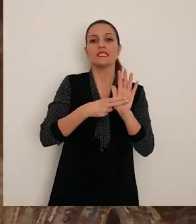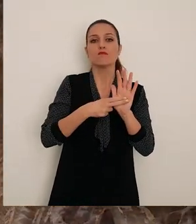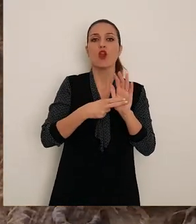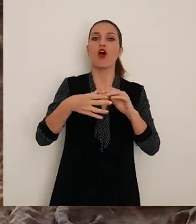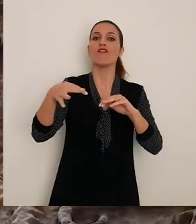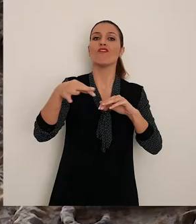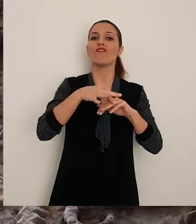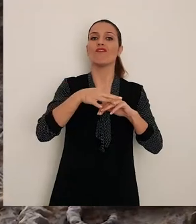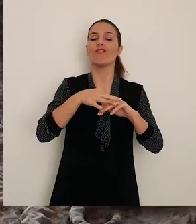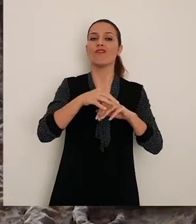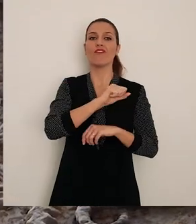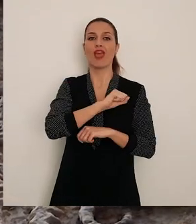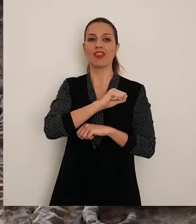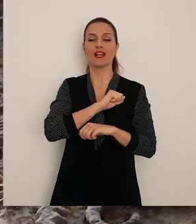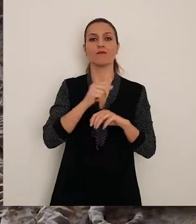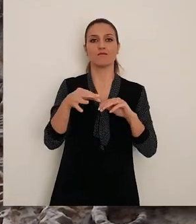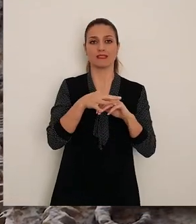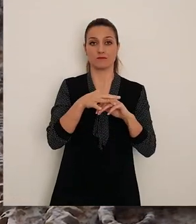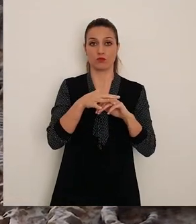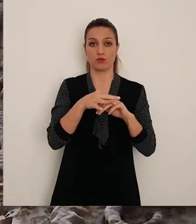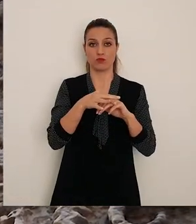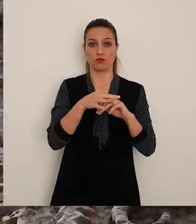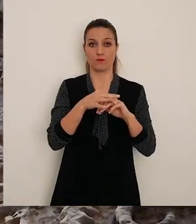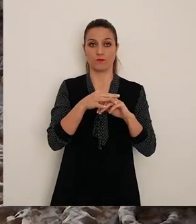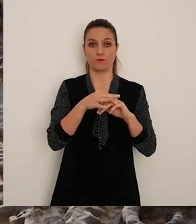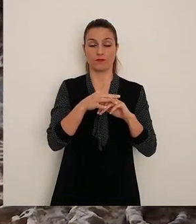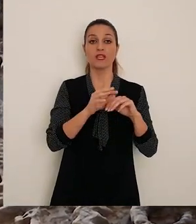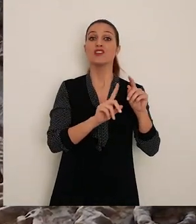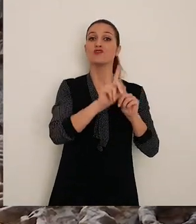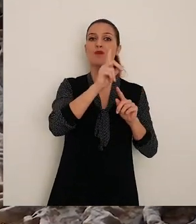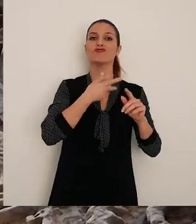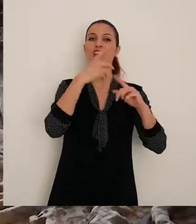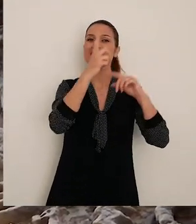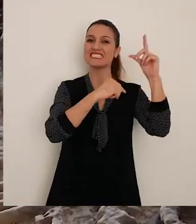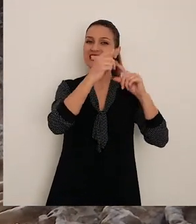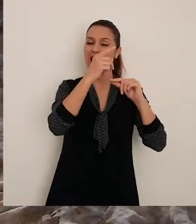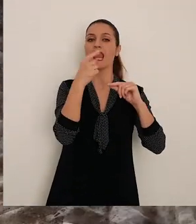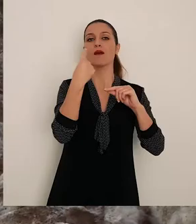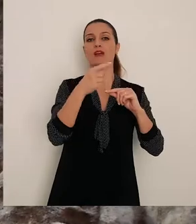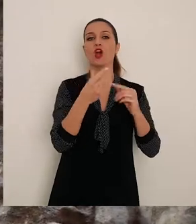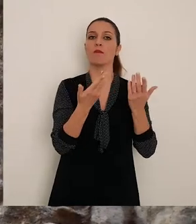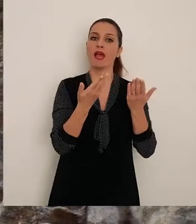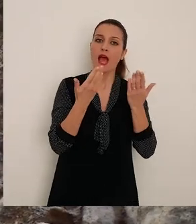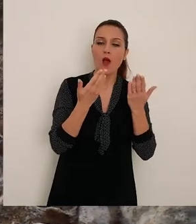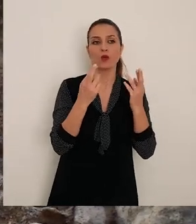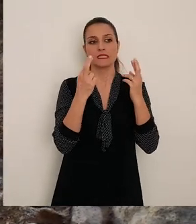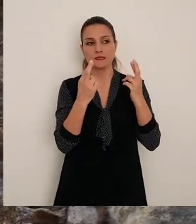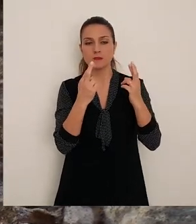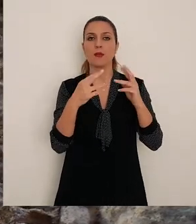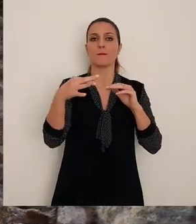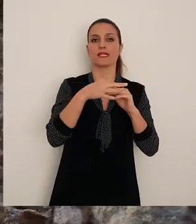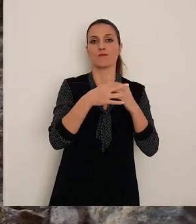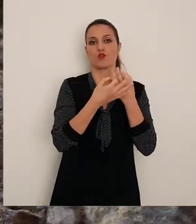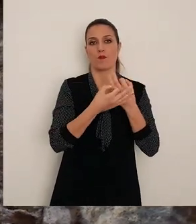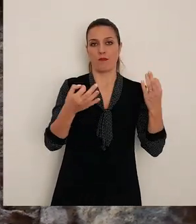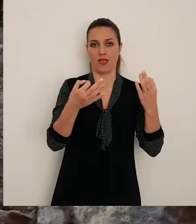matrimonio. Una grande stella che sormonta e dirige questo momento rappresenta il buon auspicio del matrimonio e quindi i precetti